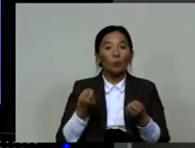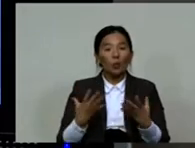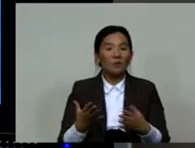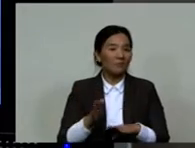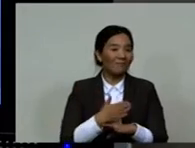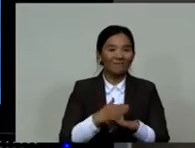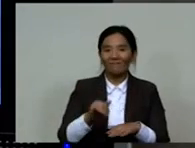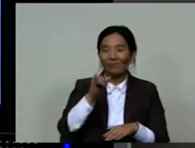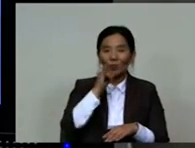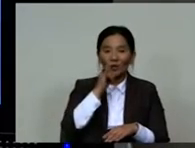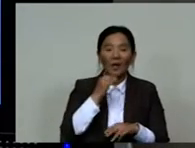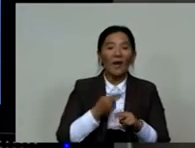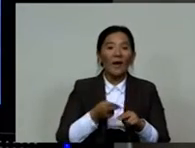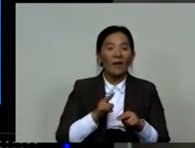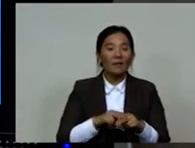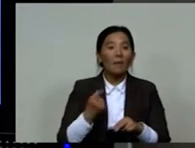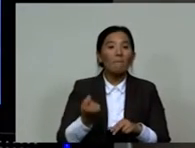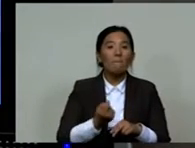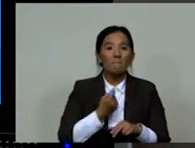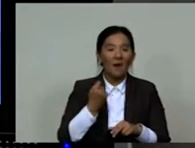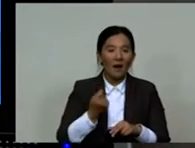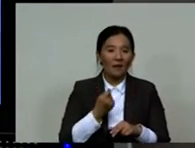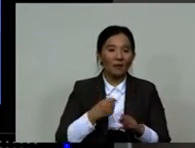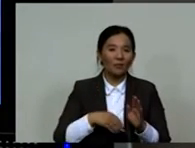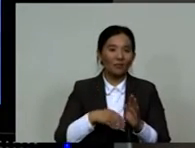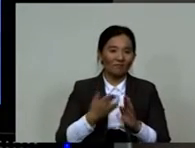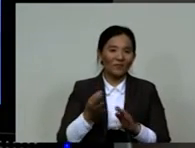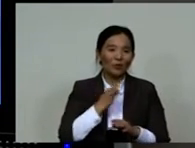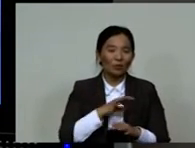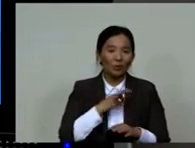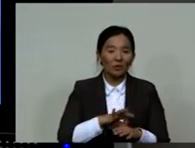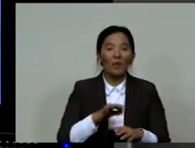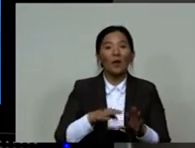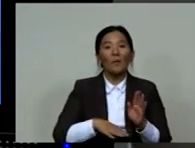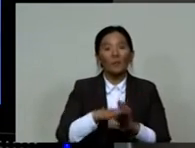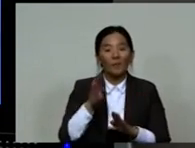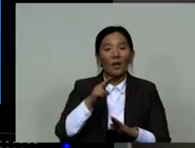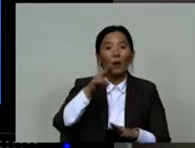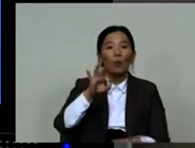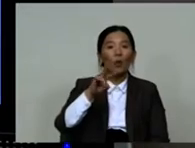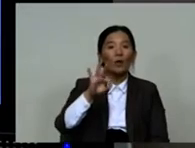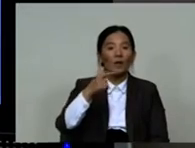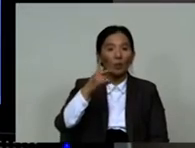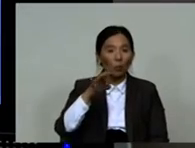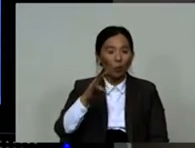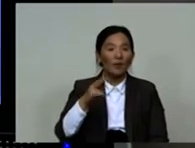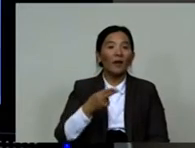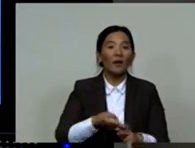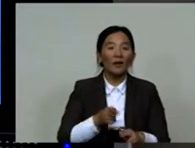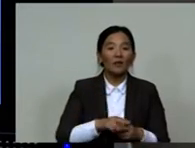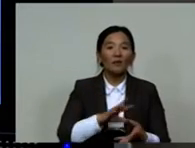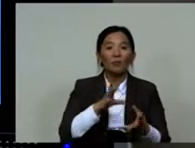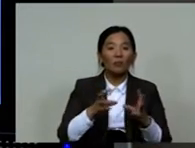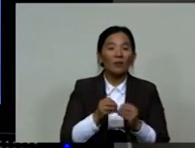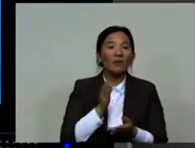разберем. Это малоэффективно. Полигон. Динамику изменения статистических данных